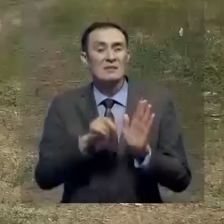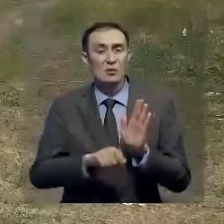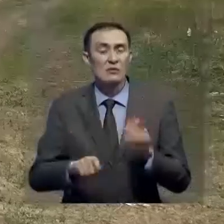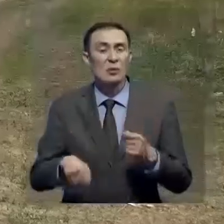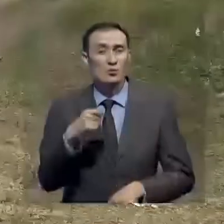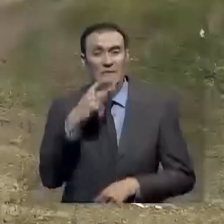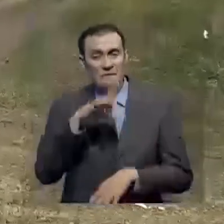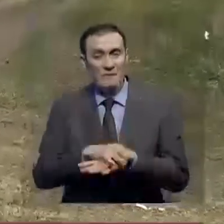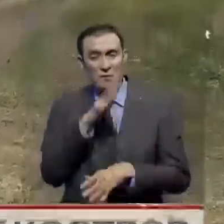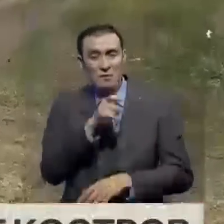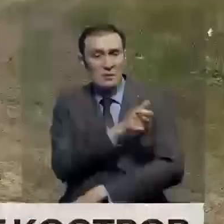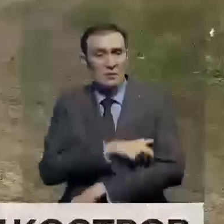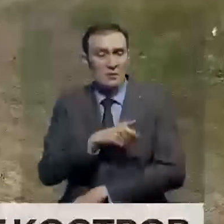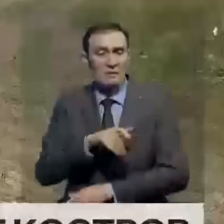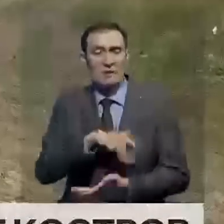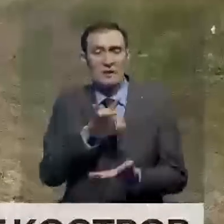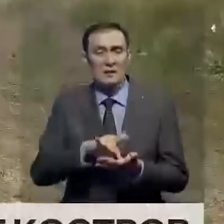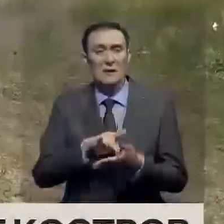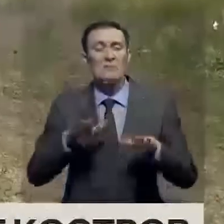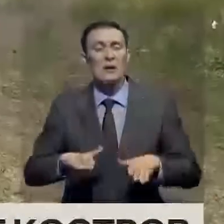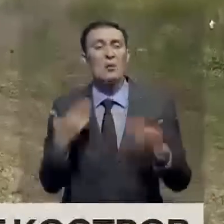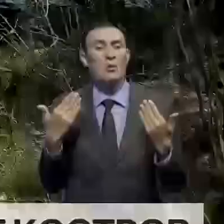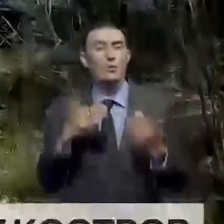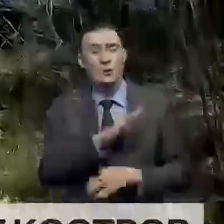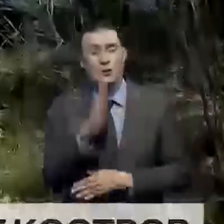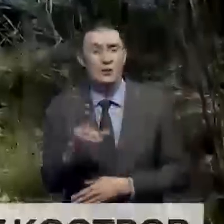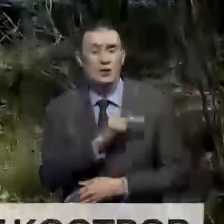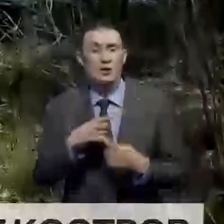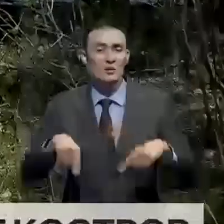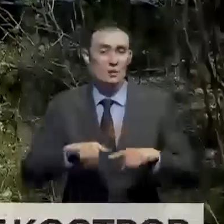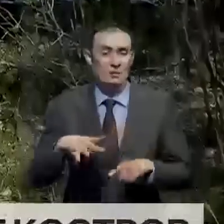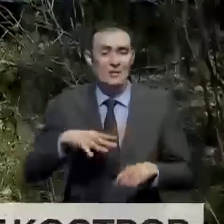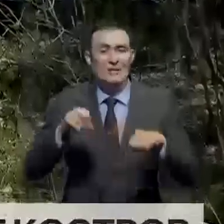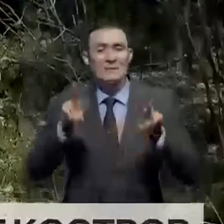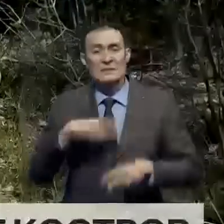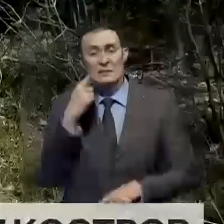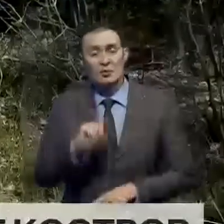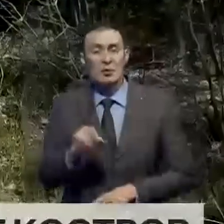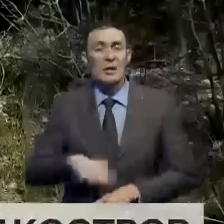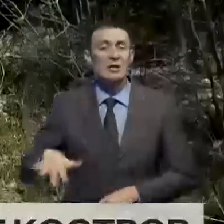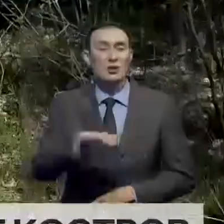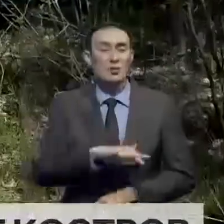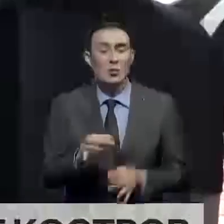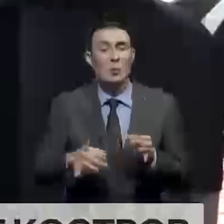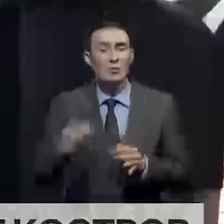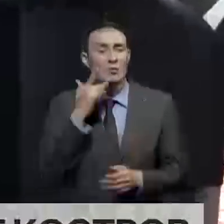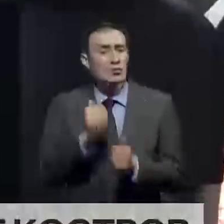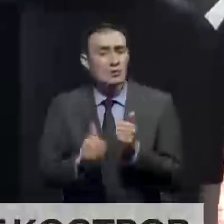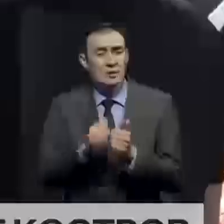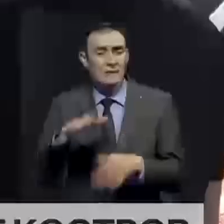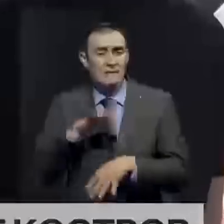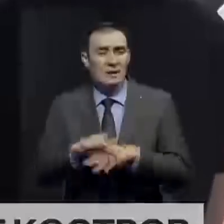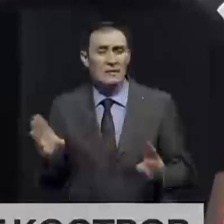горожан. Нарушители выявили в ходе рейда в городских местах отдыха, а также на дачных участках. Специалисты отмечают, что на территории